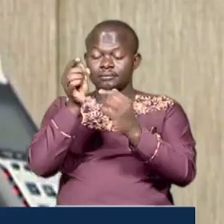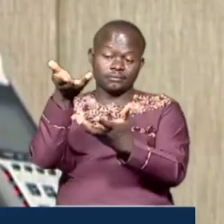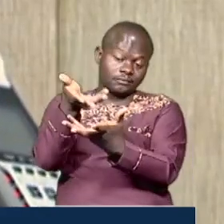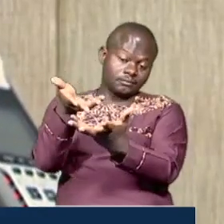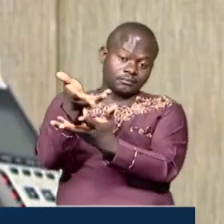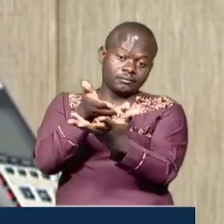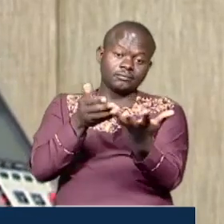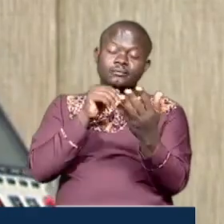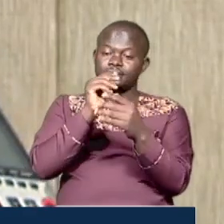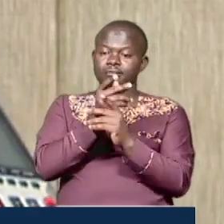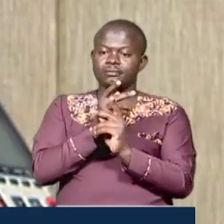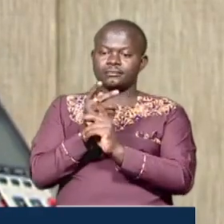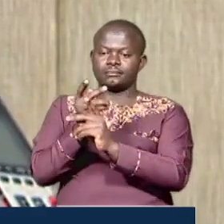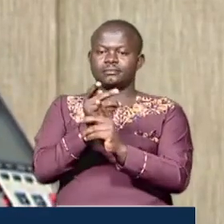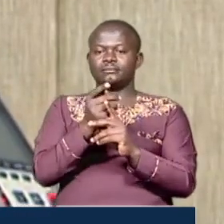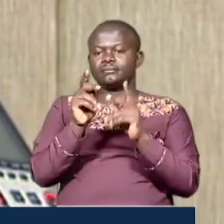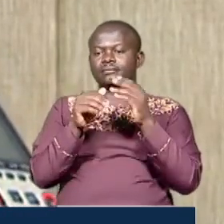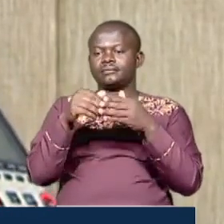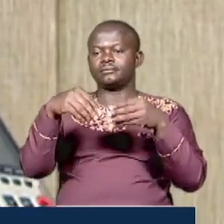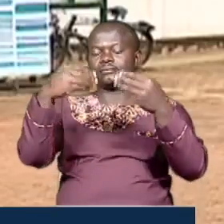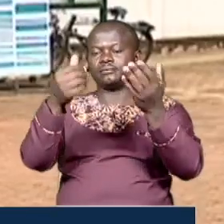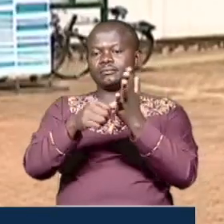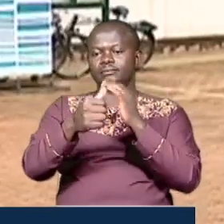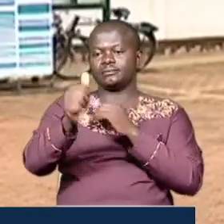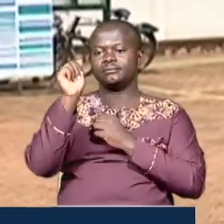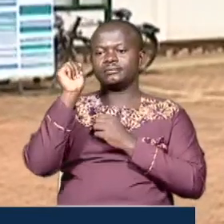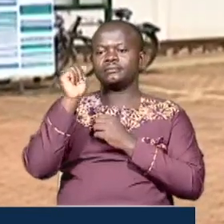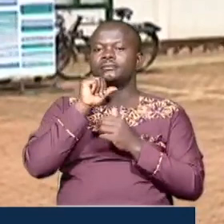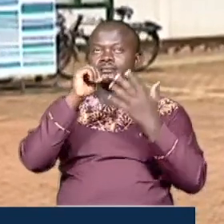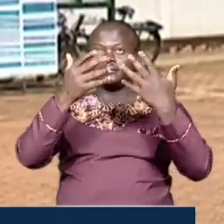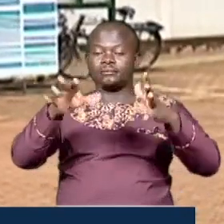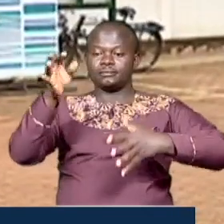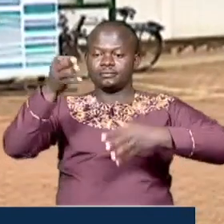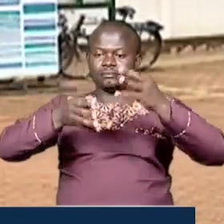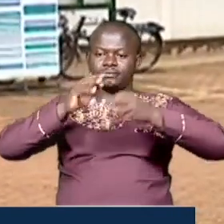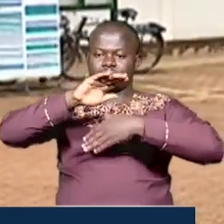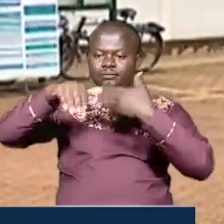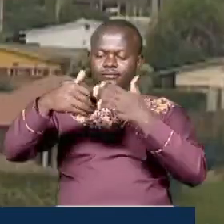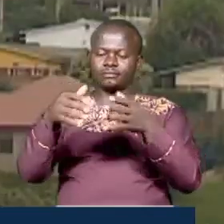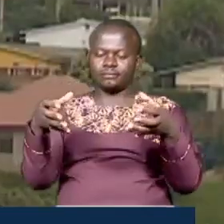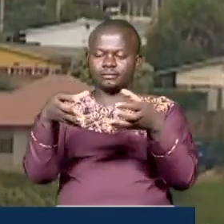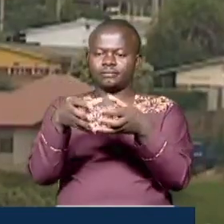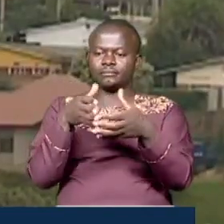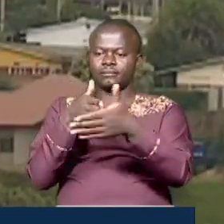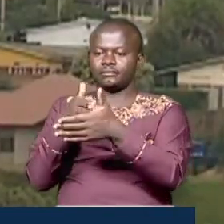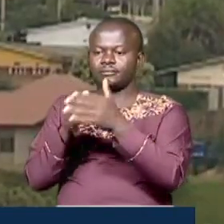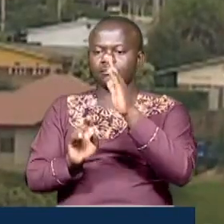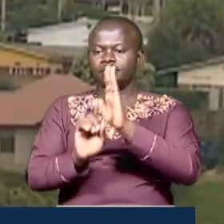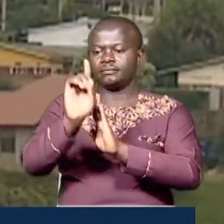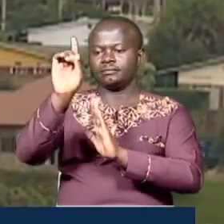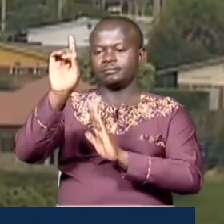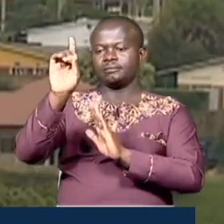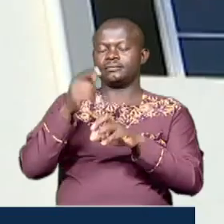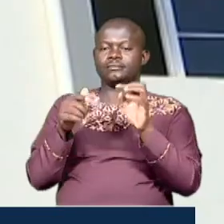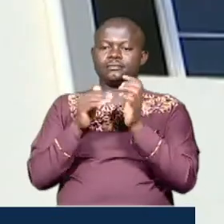ari ukurangarana ababagejeje ibibazo abatararangirijwe imanza bose bahuriza ku kuba bibadindiza mu iterambere